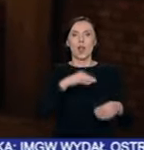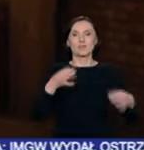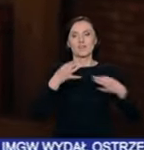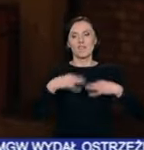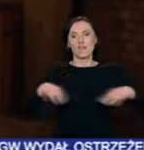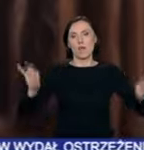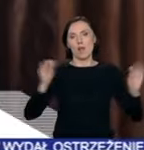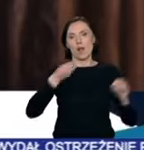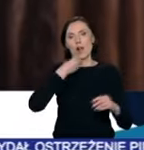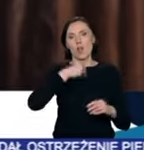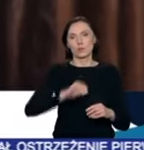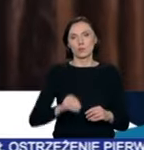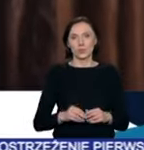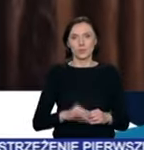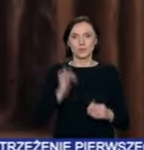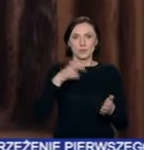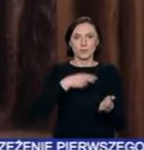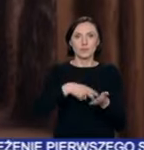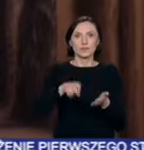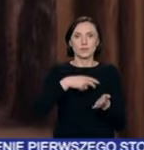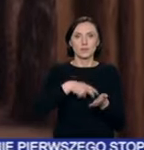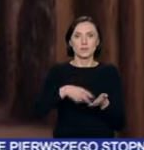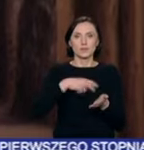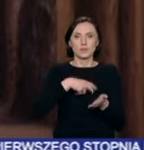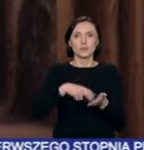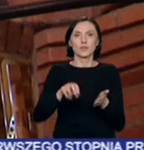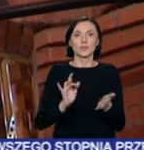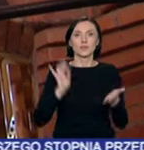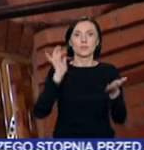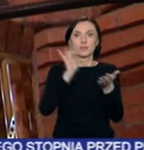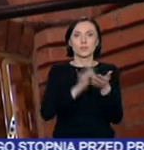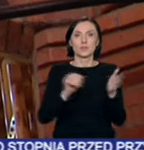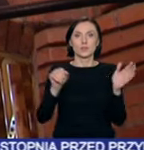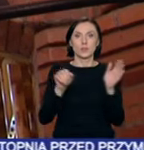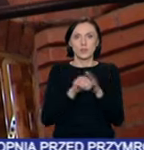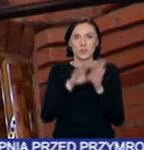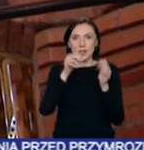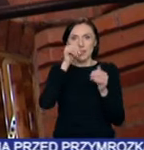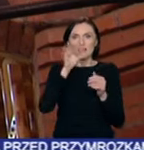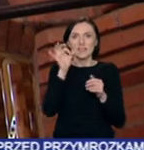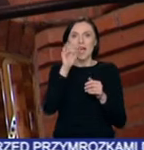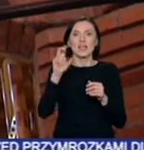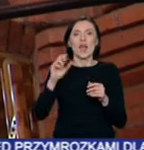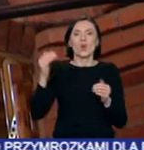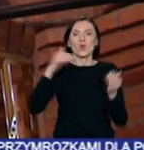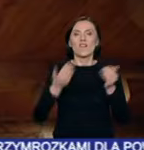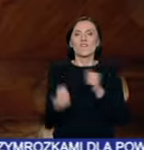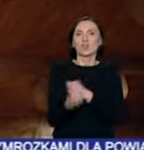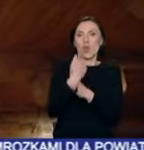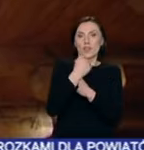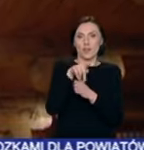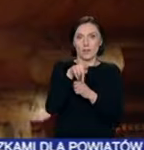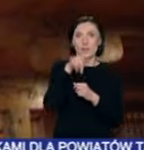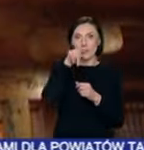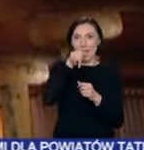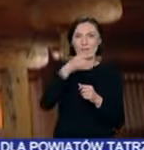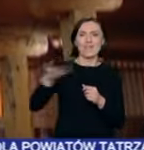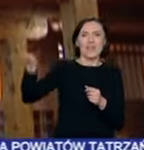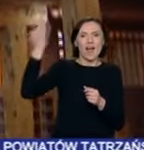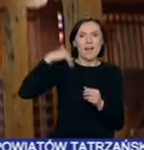lepsze. Przemierzając podziemne korytarze, dotrzeć można do komory Stajnia Gór Wschodnich. To stąd konie